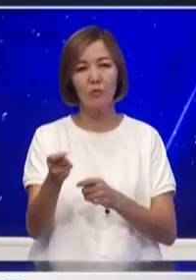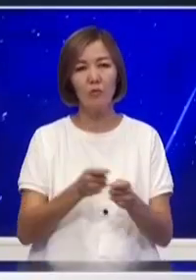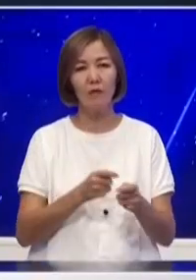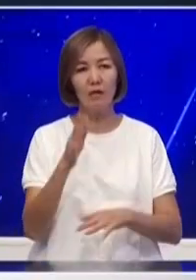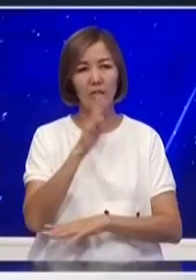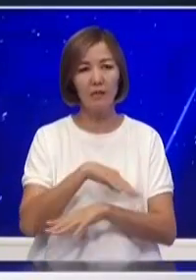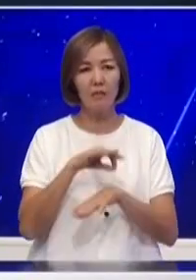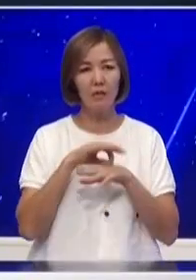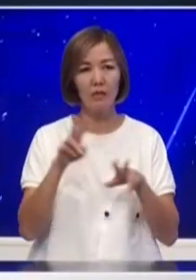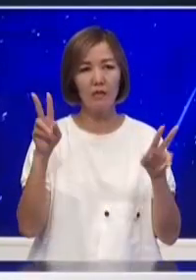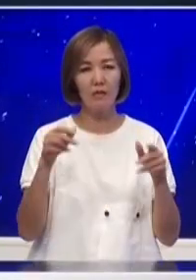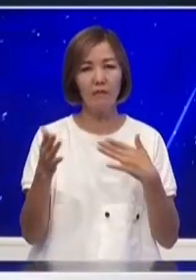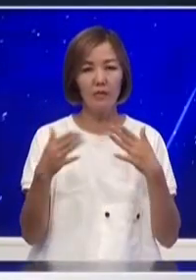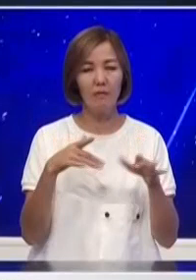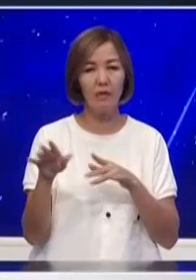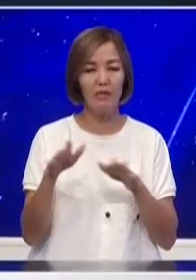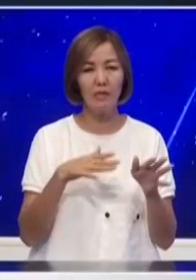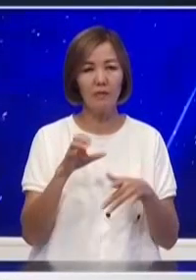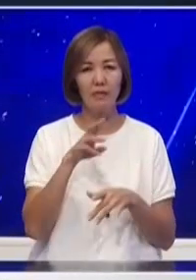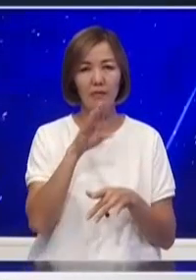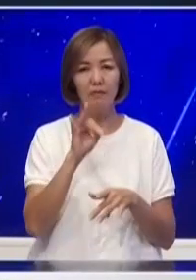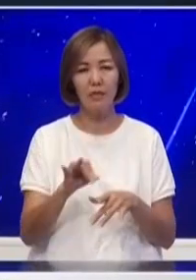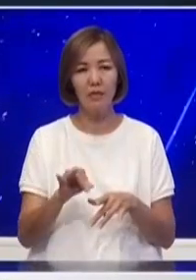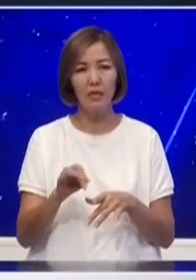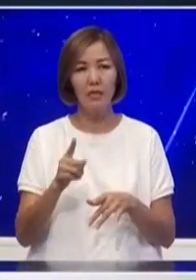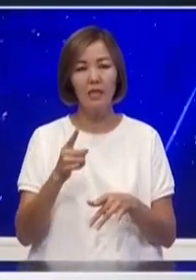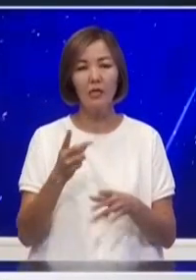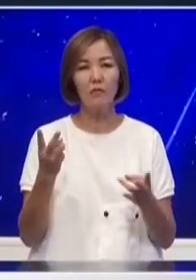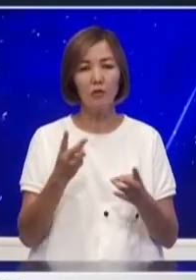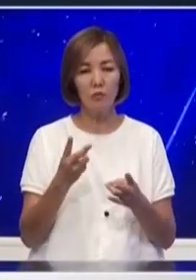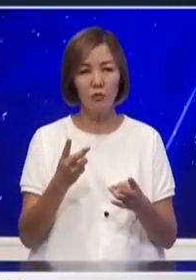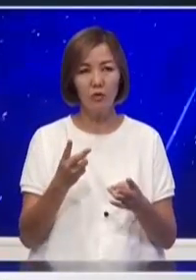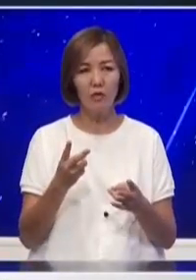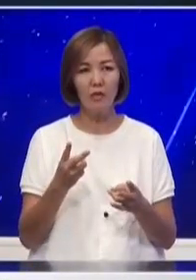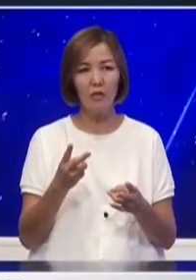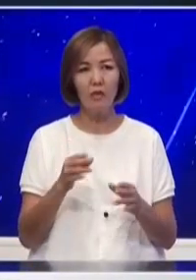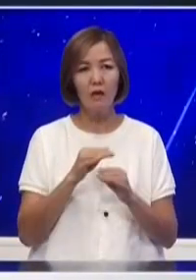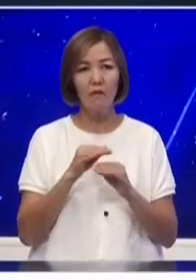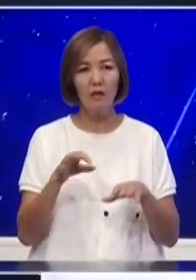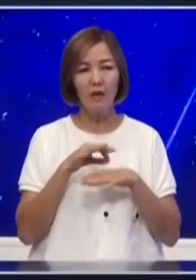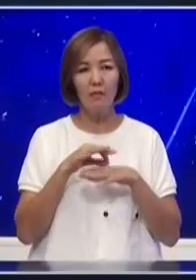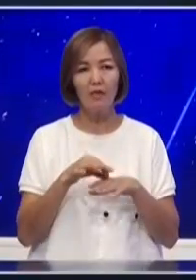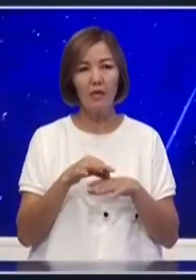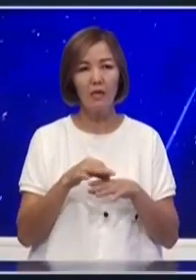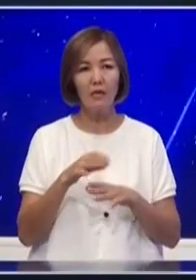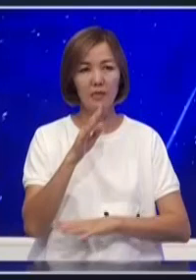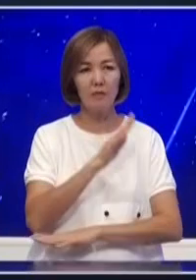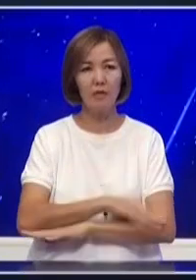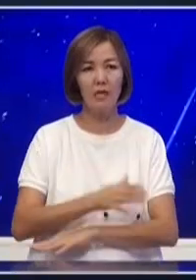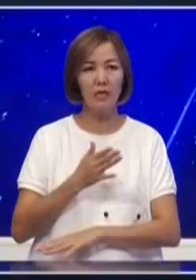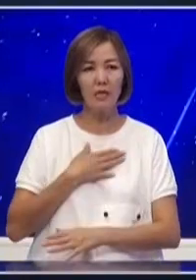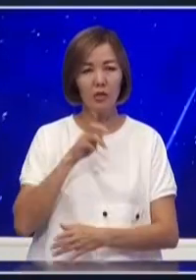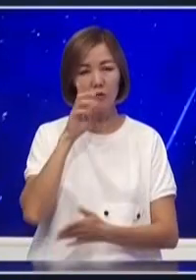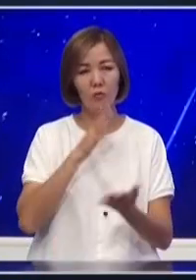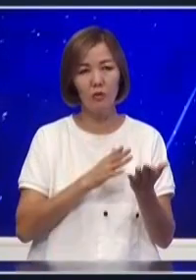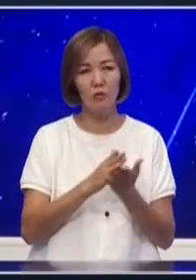тему взаимодействия со СМИ и публичные выступления. В рамках семинара наши